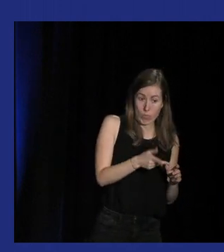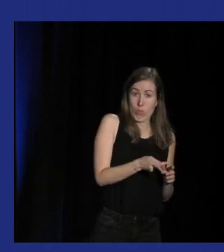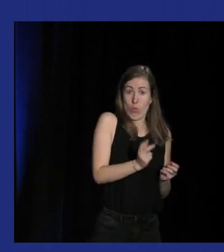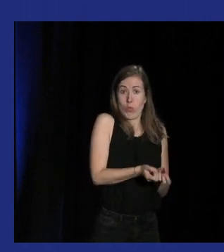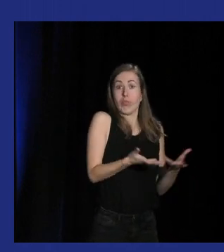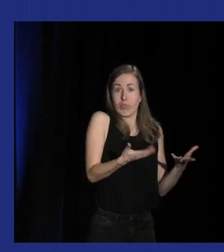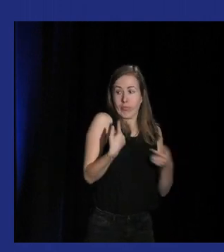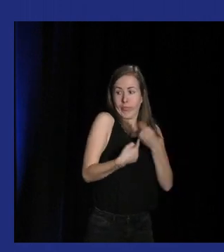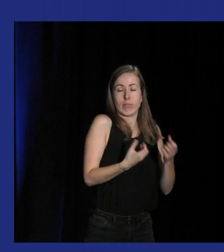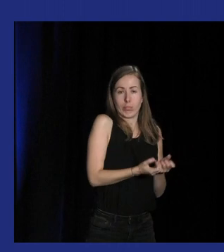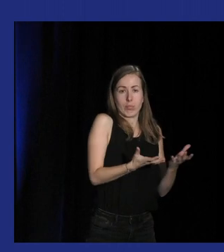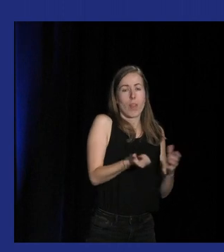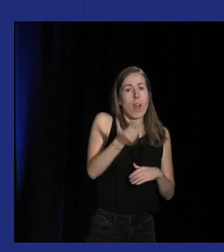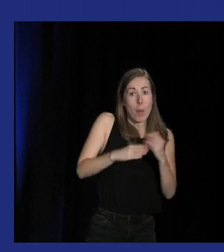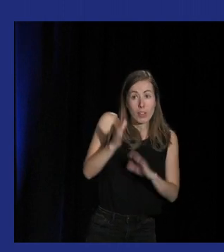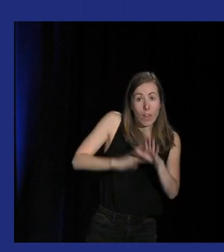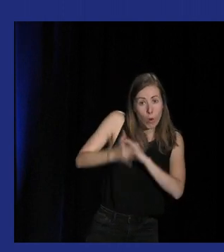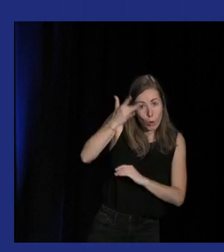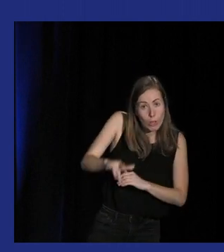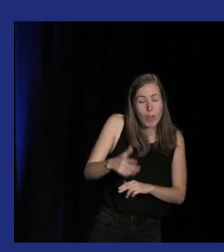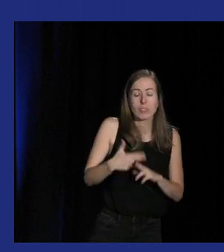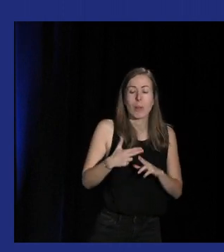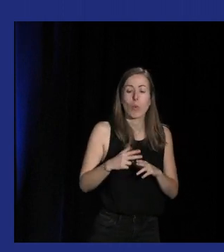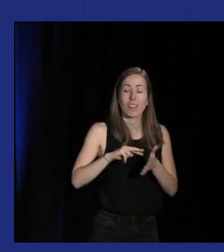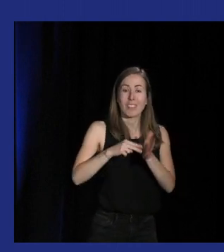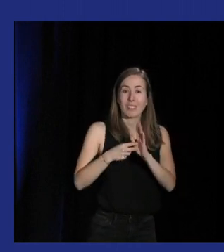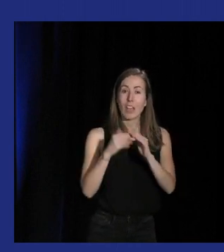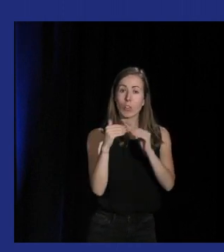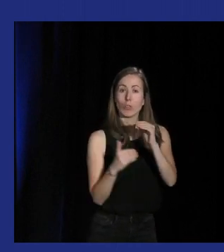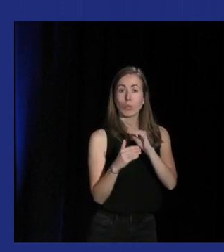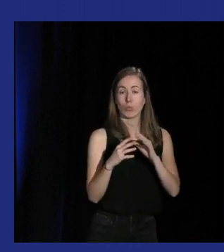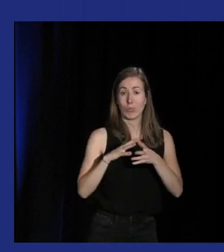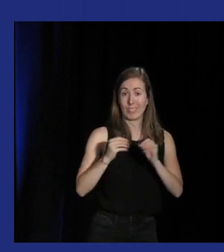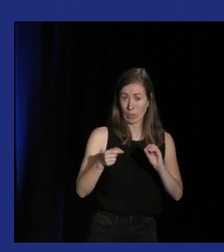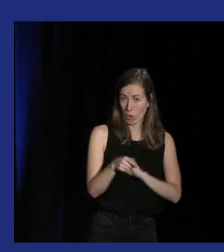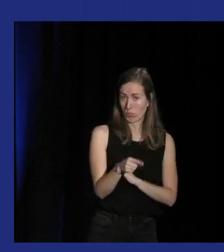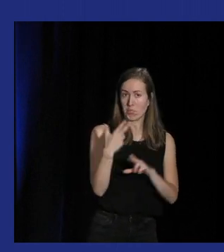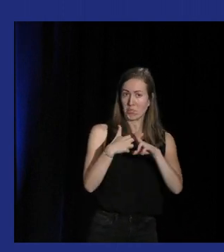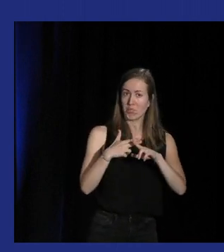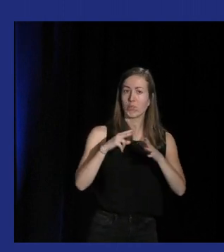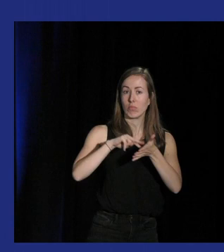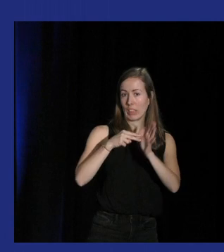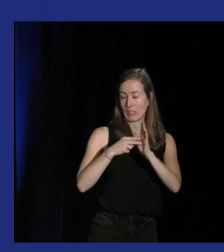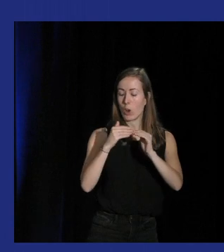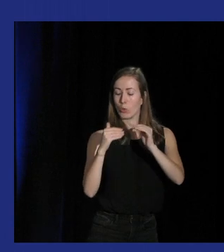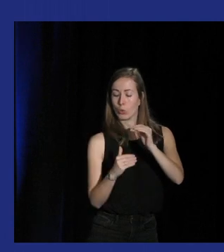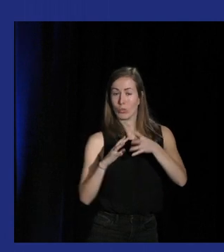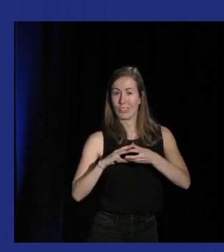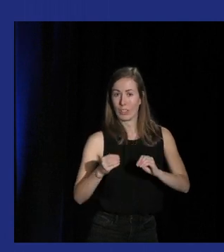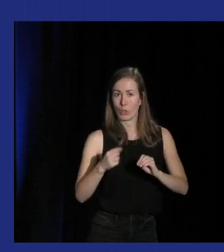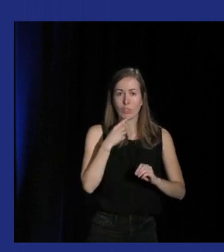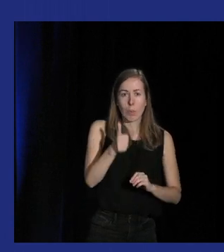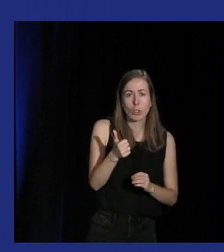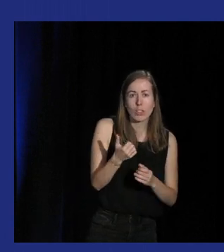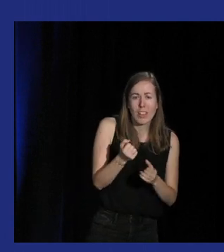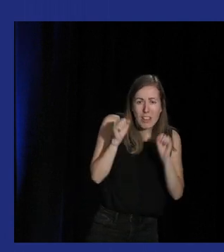il y a un métier que je connaissais pas avant qui est technical sunsener qui sait ça comment ça se répandre qui c'est pas pas forcément qui arrive à coder